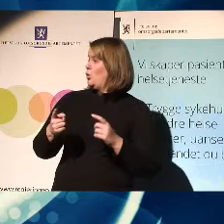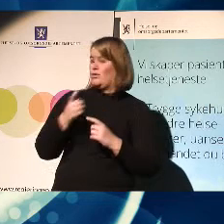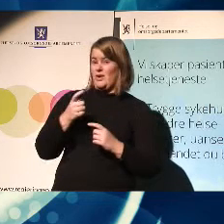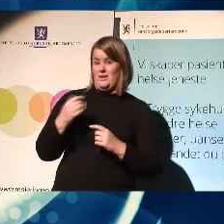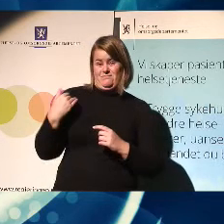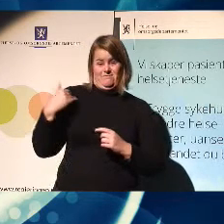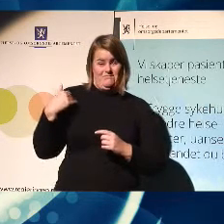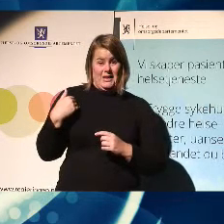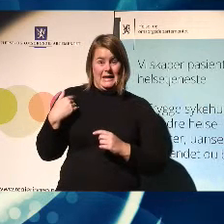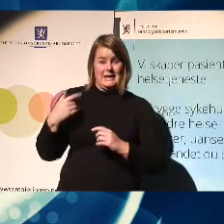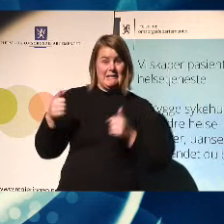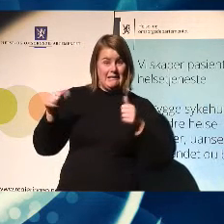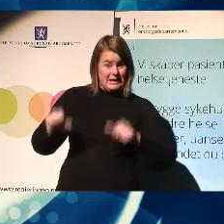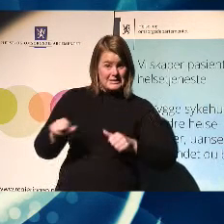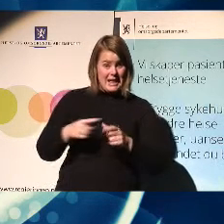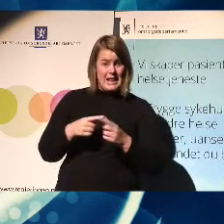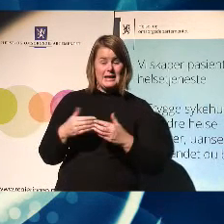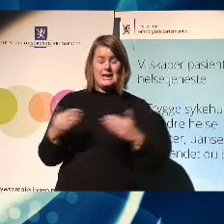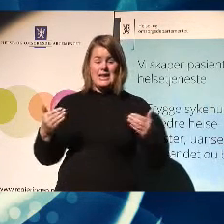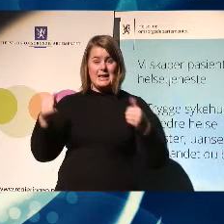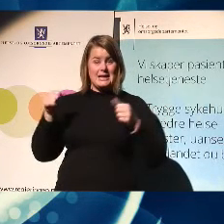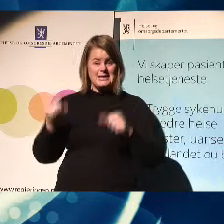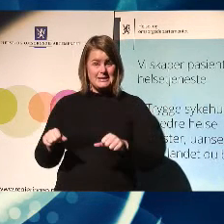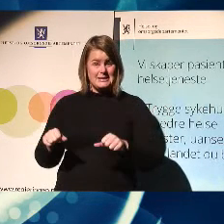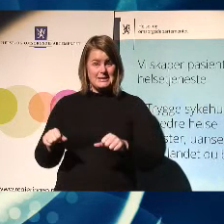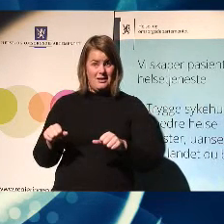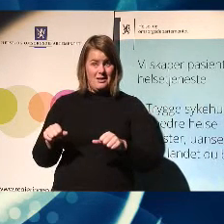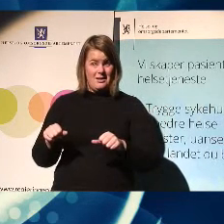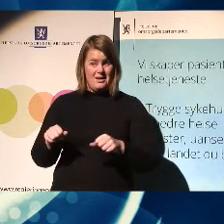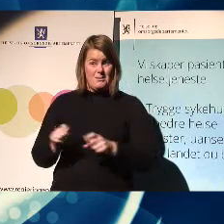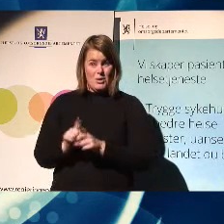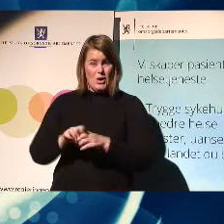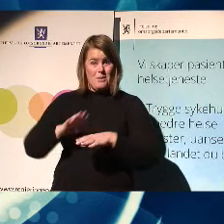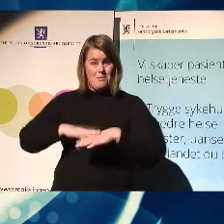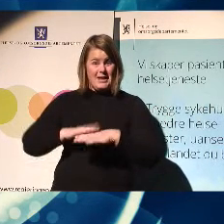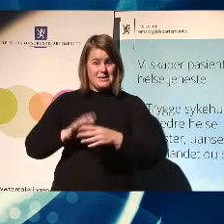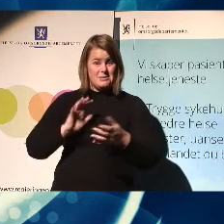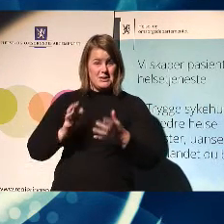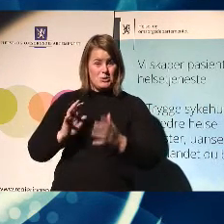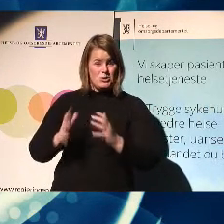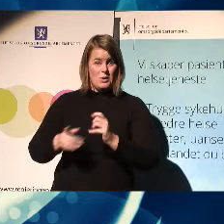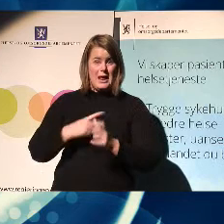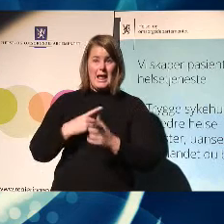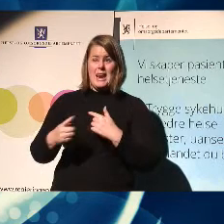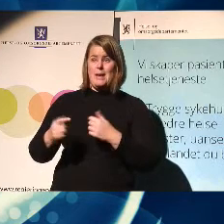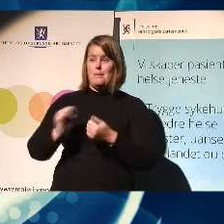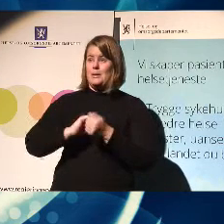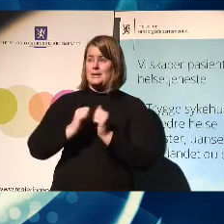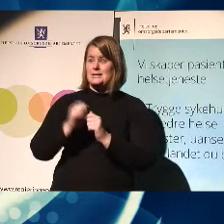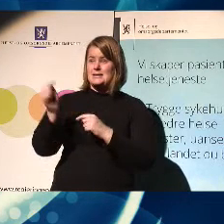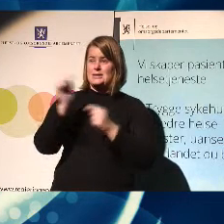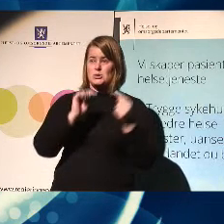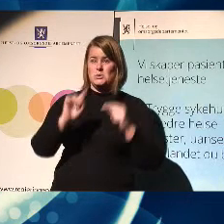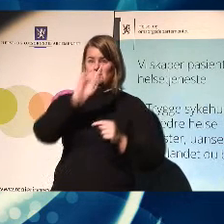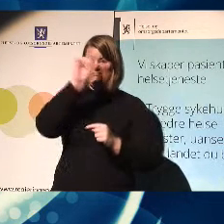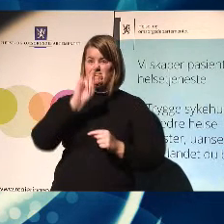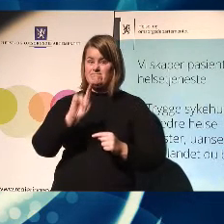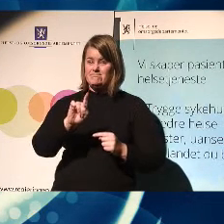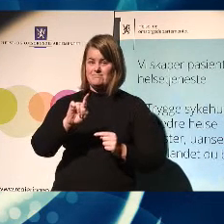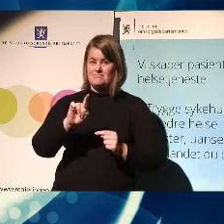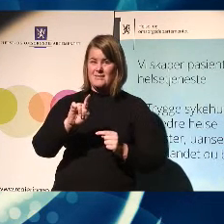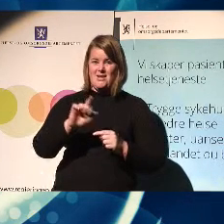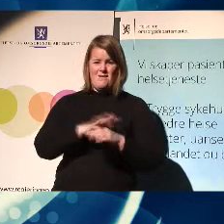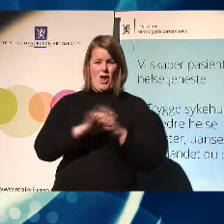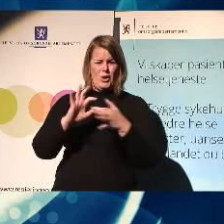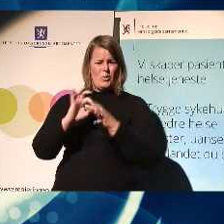en ikke-krise, det en beredskapssituasjon, eller det egentlig en politisk diskusjon? Det ble litt begge deler, synes